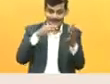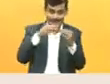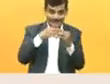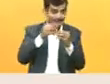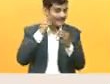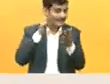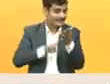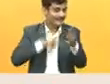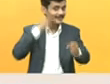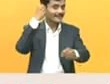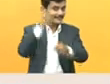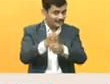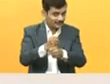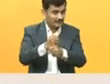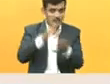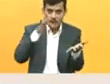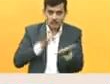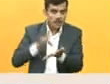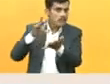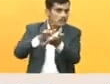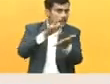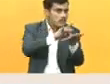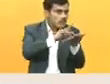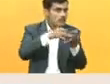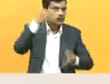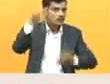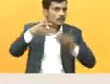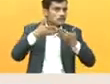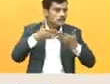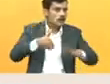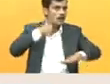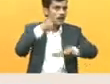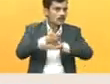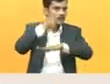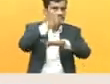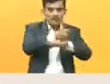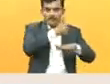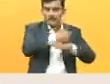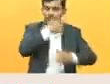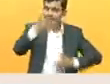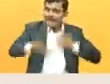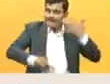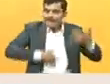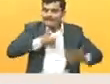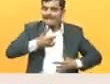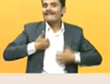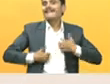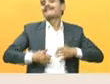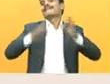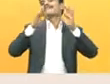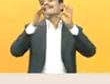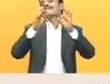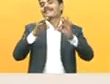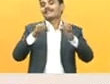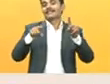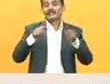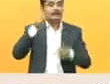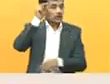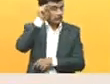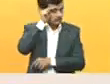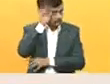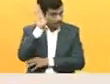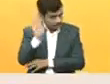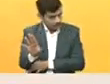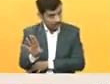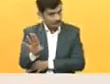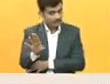शहर स्टार्टअप्स के सेंटर बन रहे हैं तो मन आनंद से भर जाता है। नागालैंड जैसे राज्य